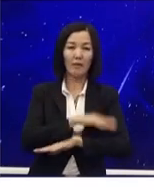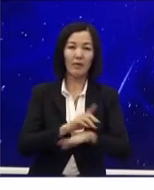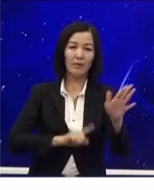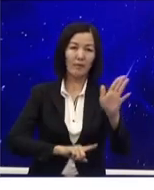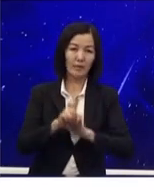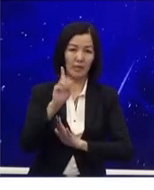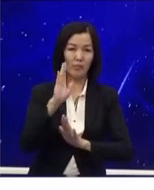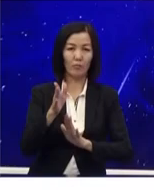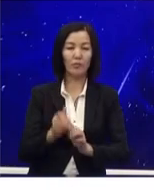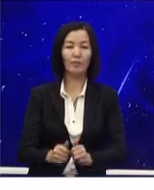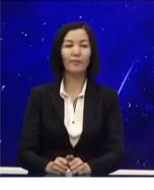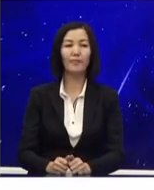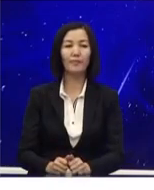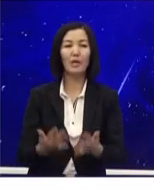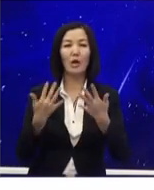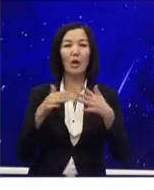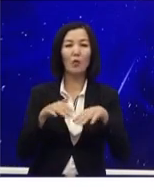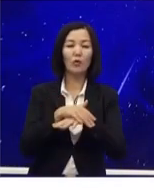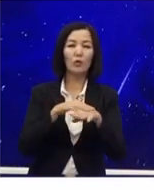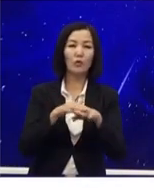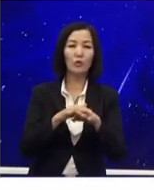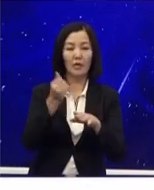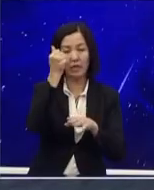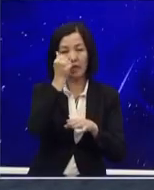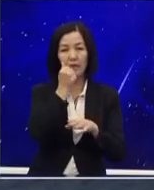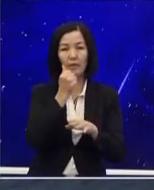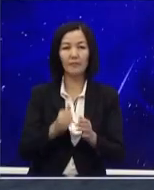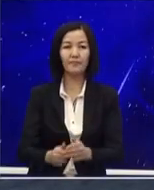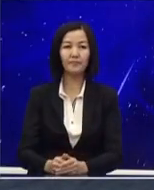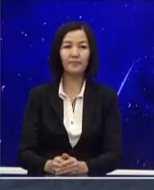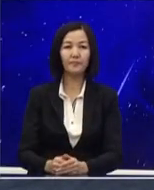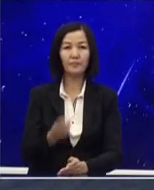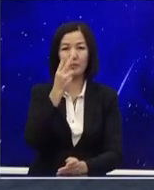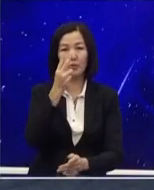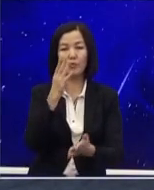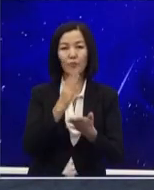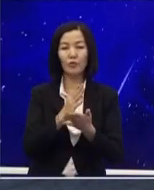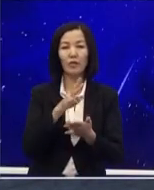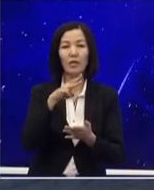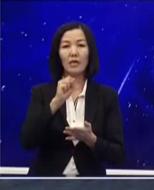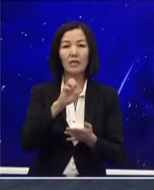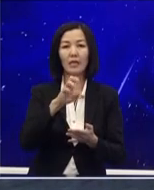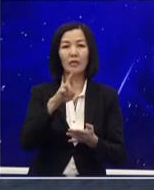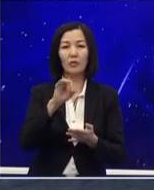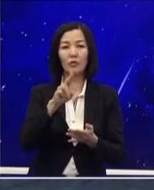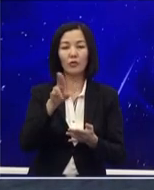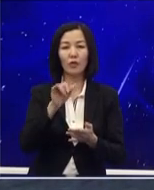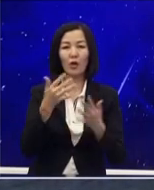деп отырмыз. Енді ауыл тұрғындарына айтатын алғысымыз шексіз. Енді көріп тұрғандарыңыз, бұл Тасқұдық ауылы. Бұл жерде енді